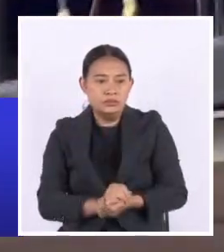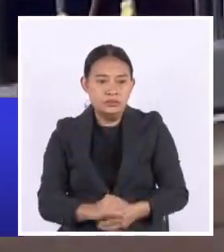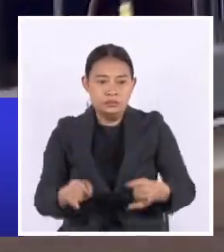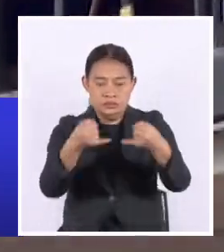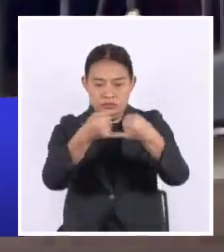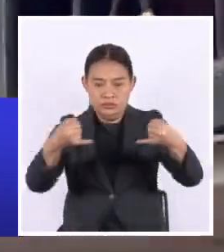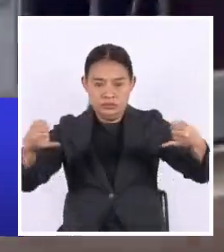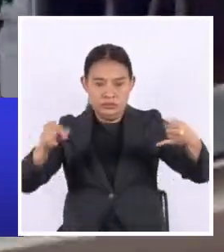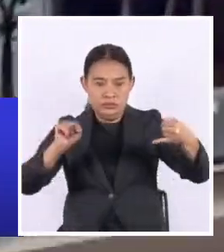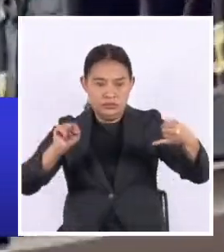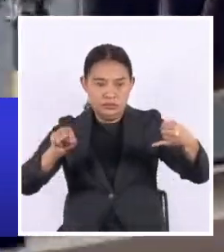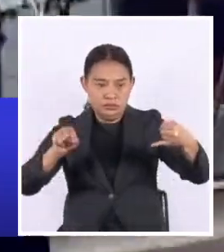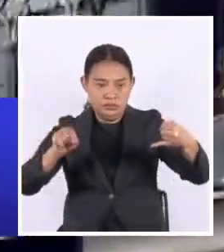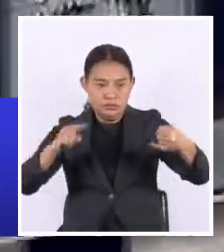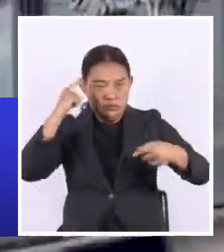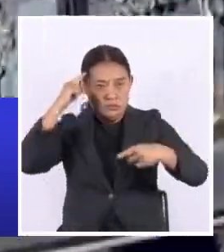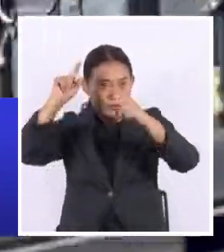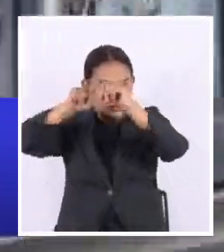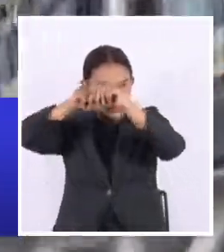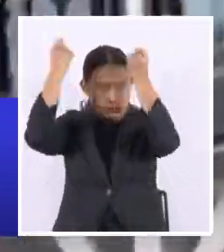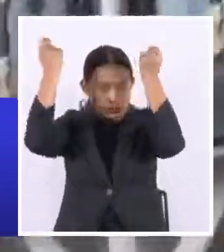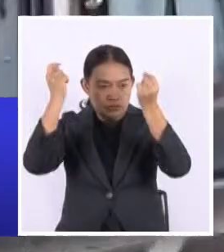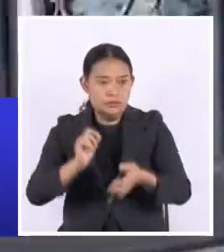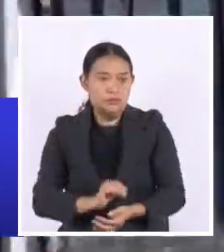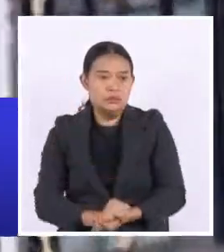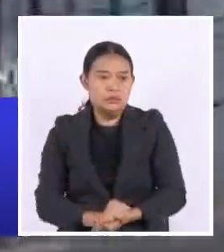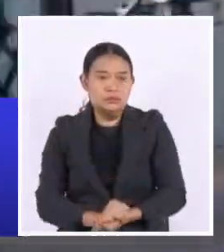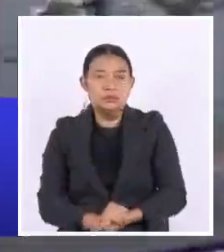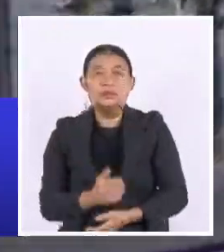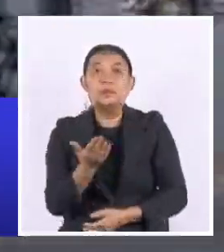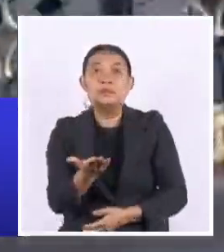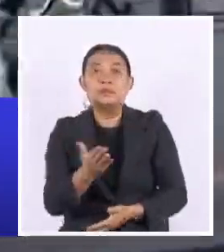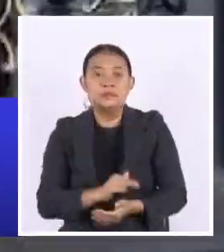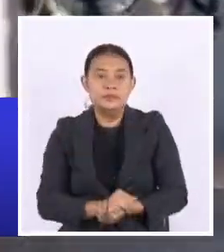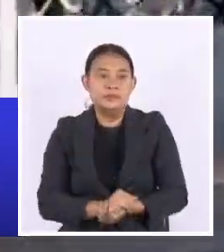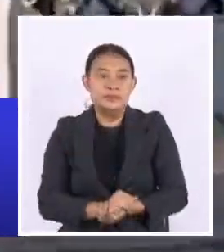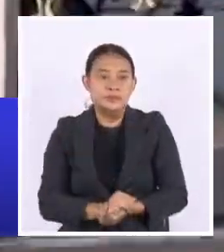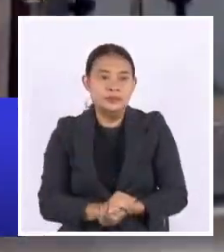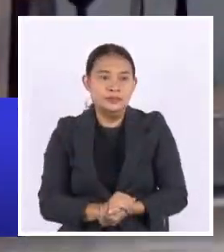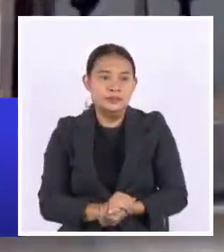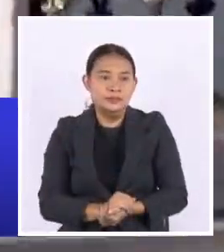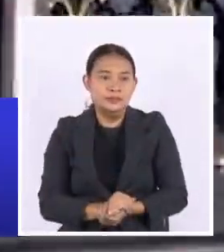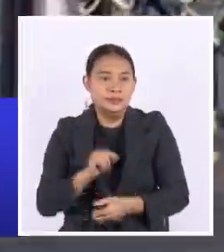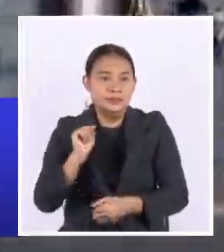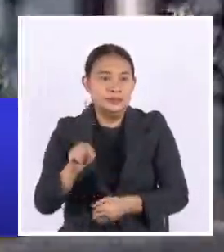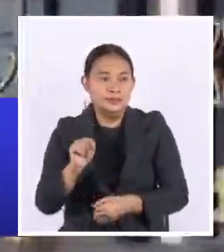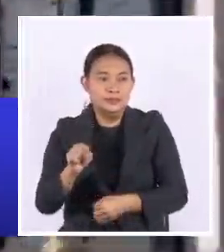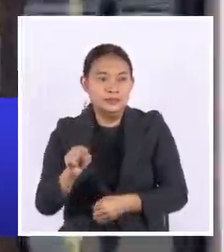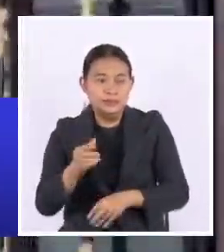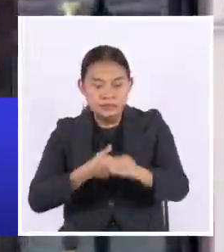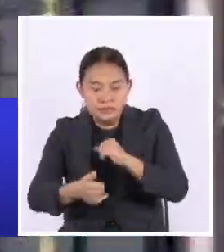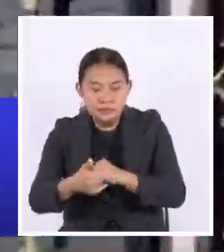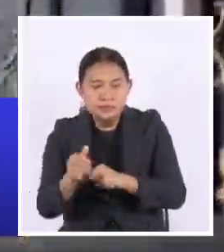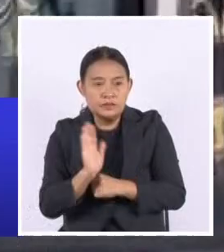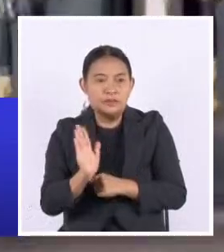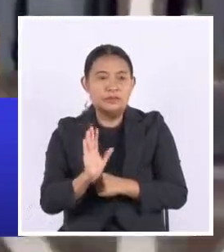บบนี้คือคลุ้มคลั่งวุ่นวายมาก ครับ นี่นะคะเหตุการณ์นี้เนี่ยตอนที่เจ้าหน้าที่เขาเข้าไปเนี่ยยังไม่กล้าเข้าไปด้านใน นะ